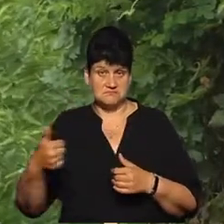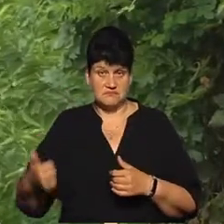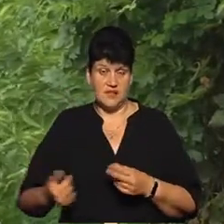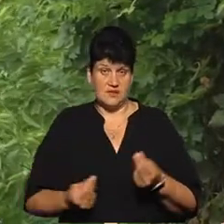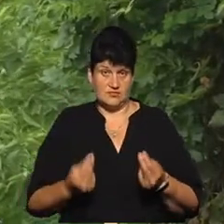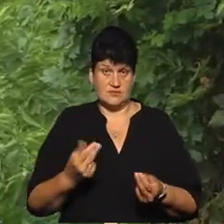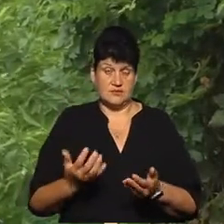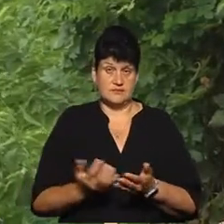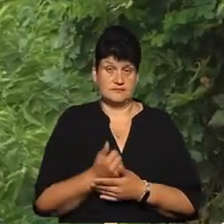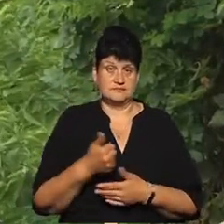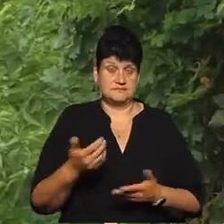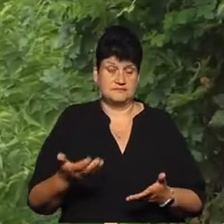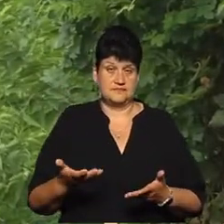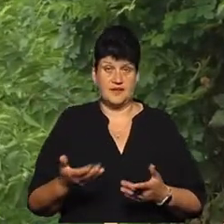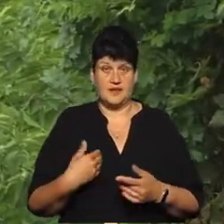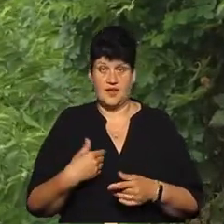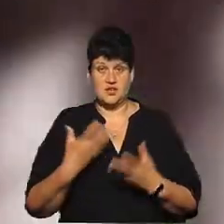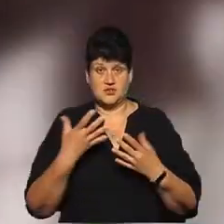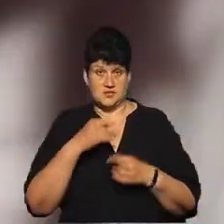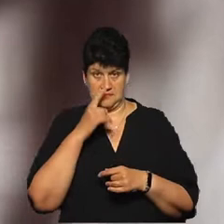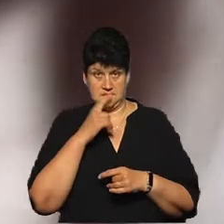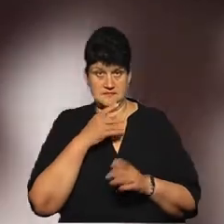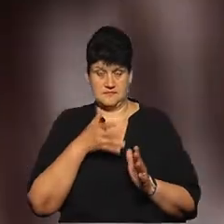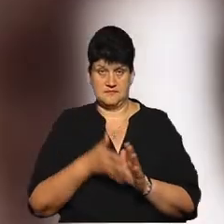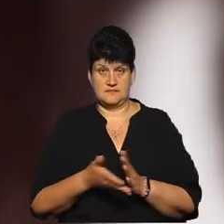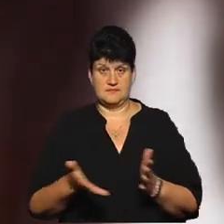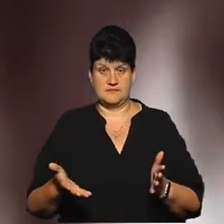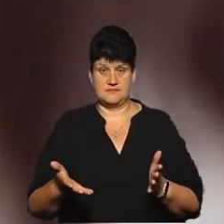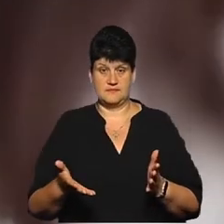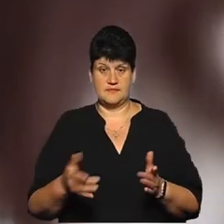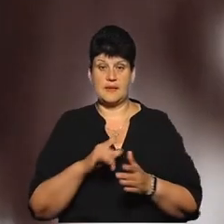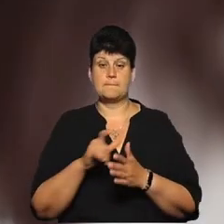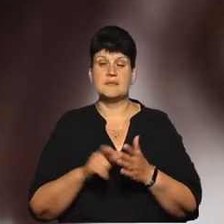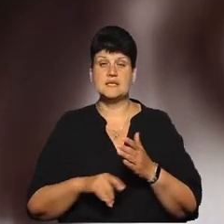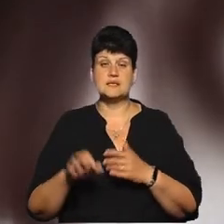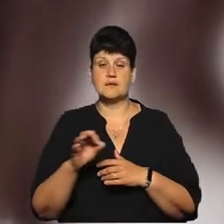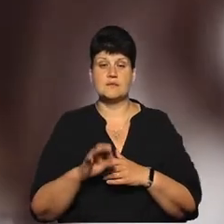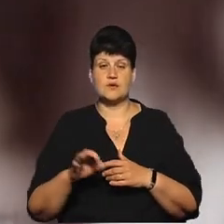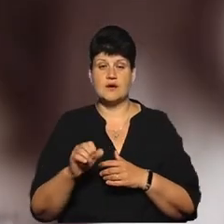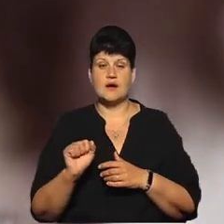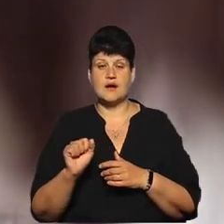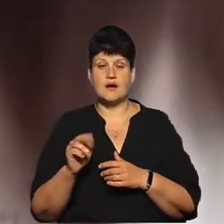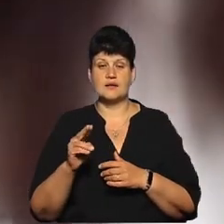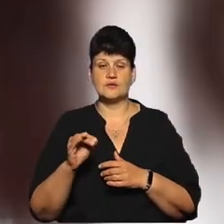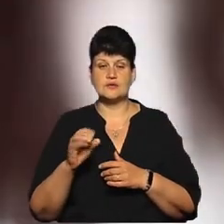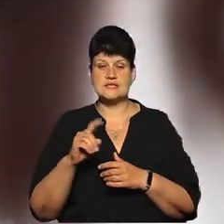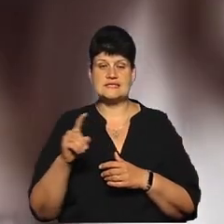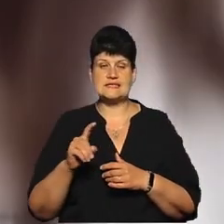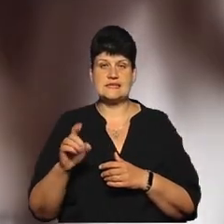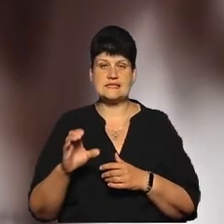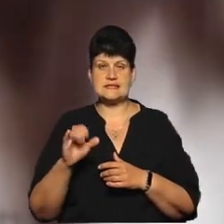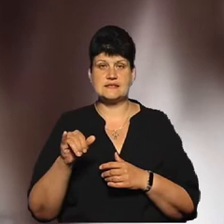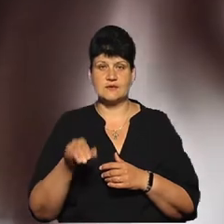до сих пір цю загадку не розгадала. Пісня про Аденесу ЗСУ